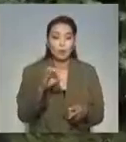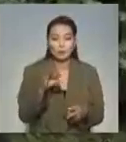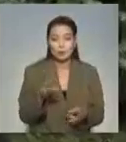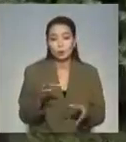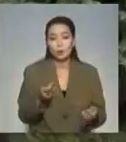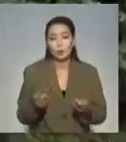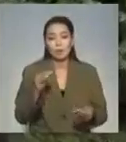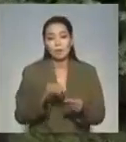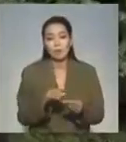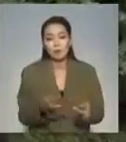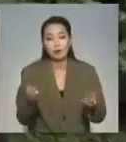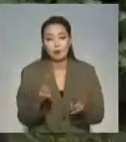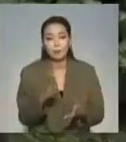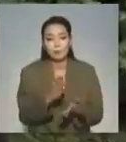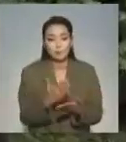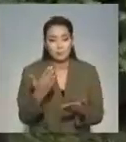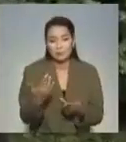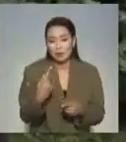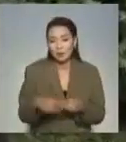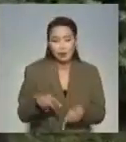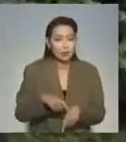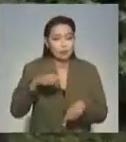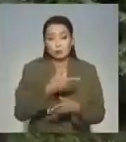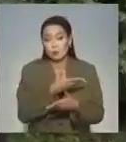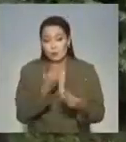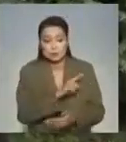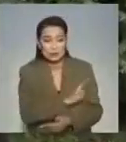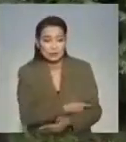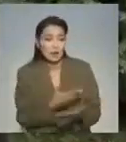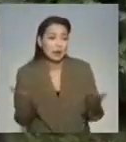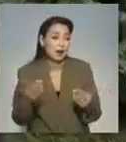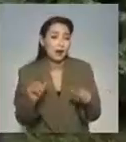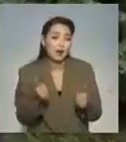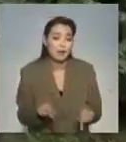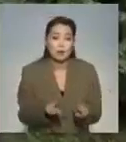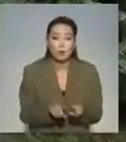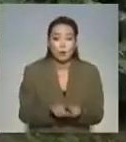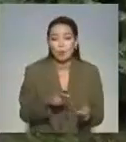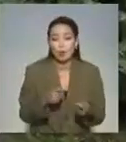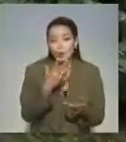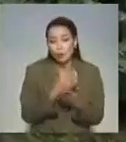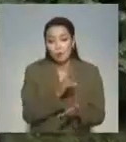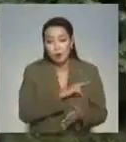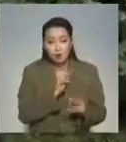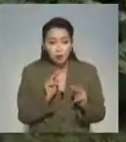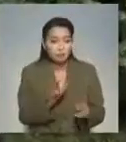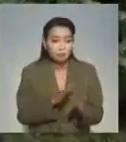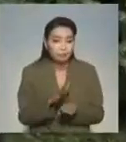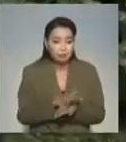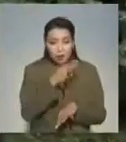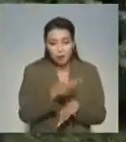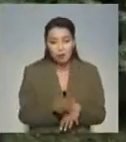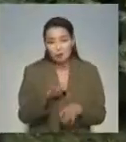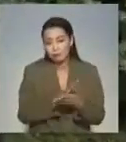орнында қалды, сондықтан аса қатты айырмашылықты сезінгеніміз жоқ. Менің ойымша, қандай форма болмасын, төраға өз ісіне адал ұқыпты болса, ешқандай